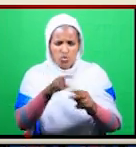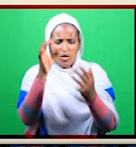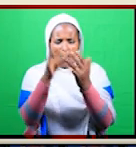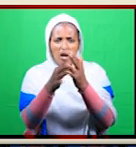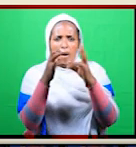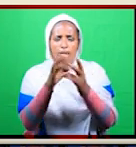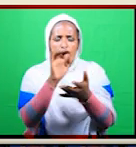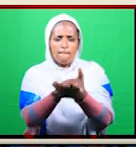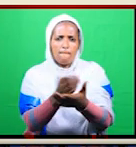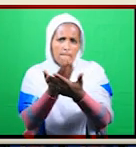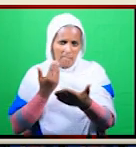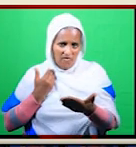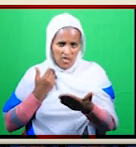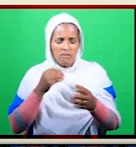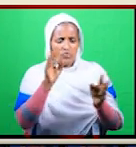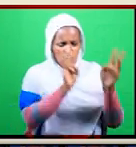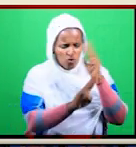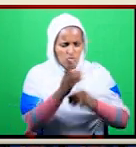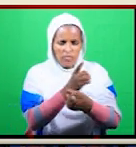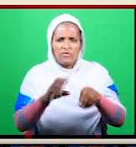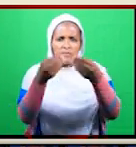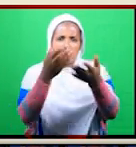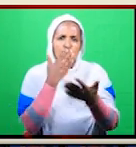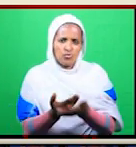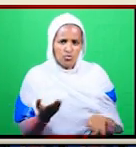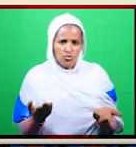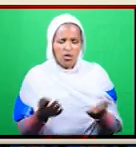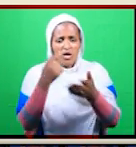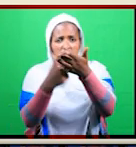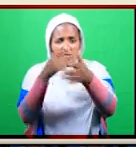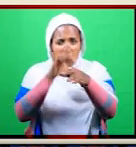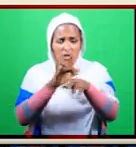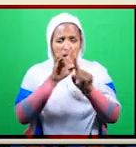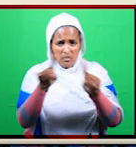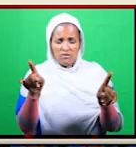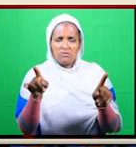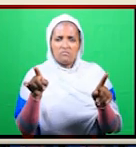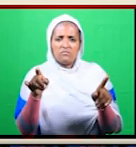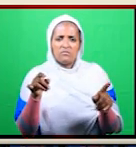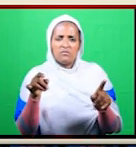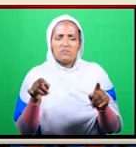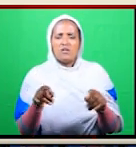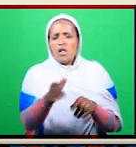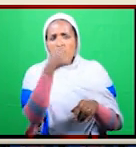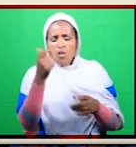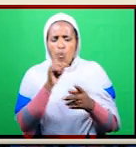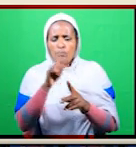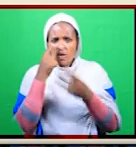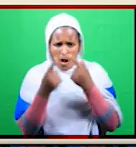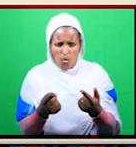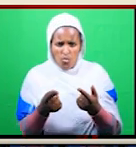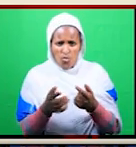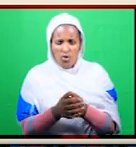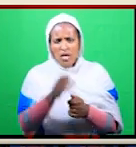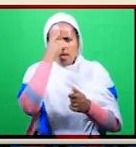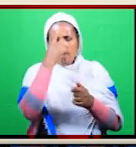ሳይሆን የትኛውን ነው ከጋብቻ በፊት ተመካክረ ልናስተካክለው የምንችል ብለው የሚያጠኑበት። ከዛ በተጨማሪ